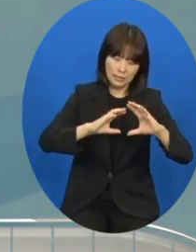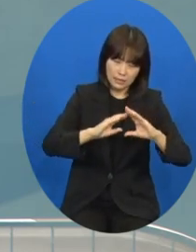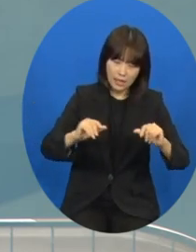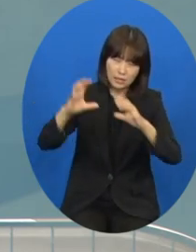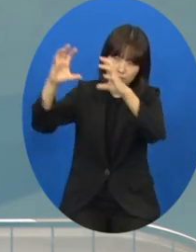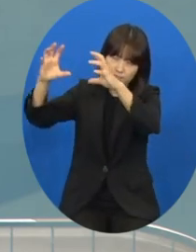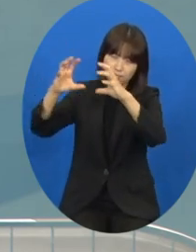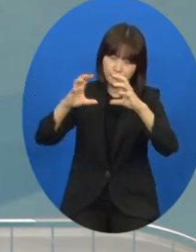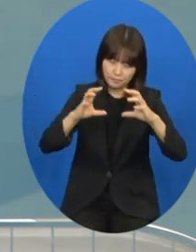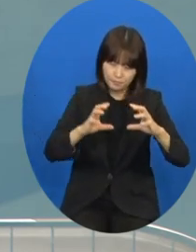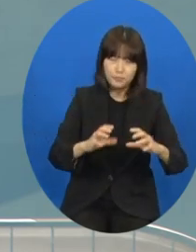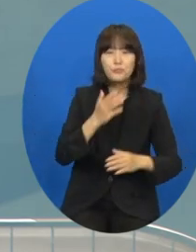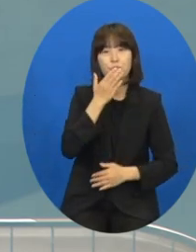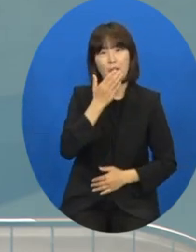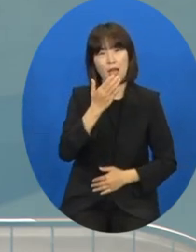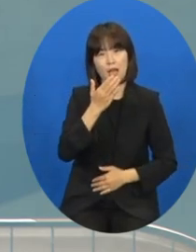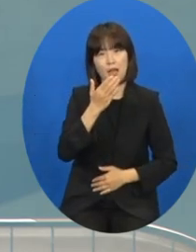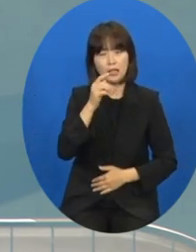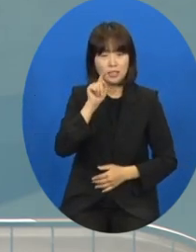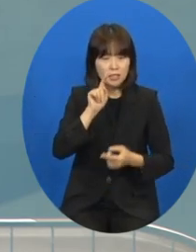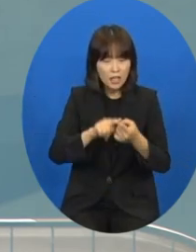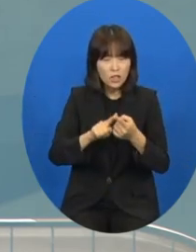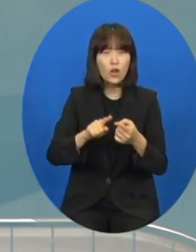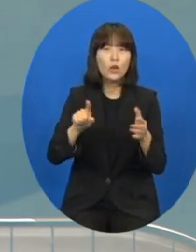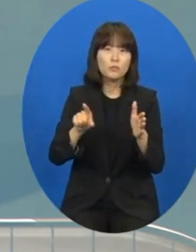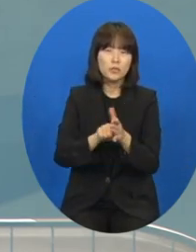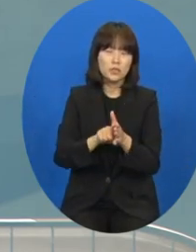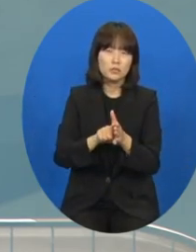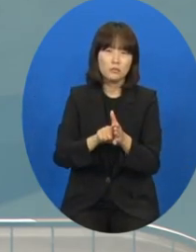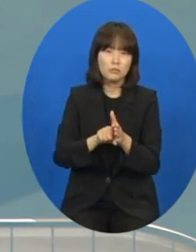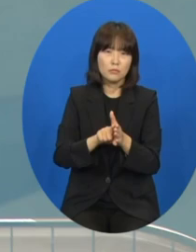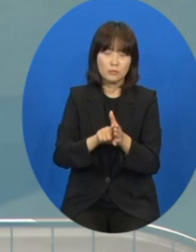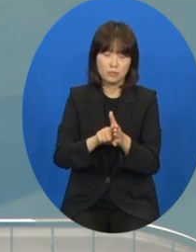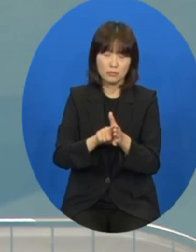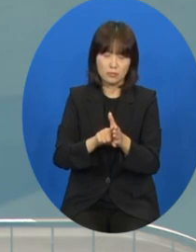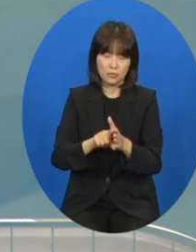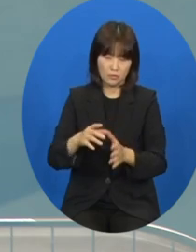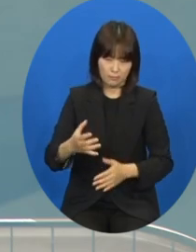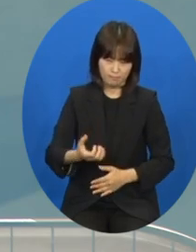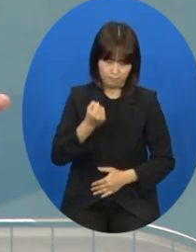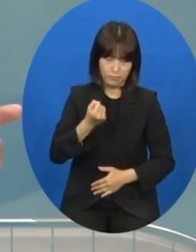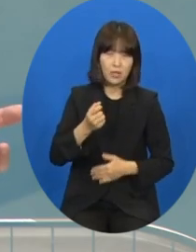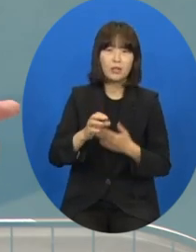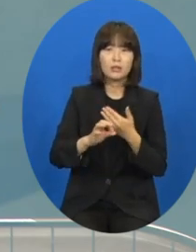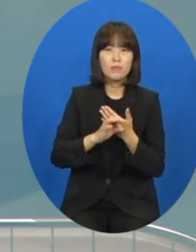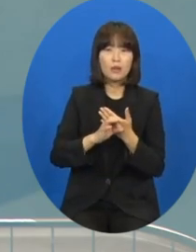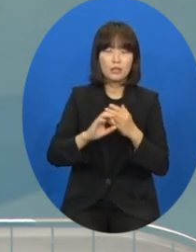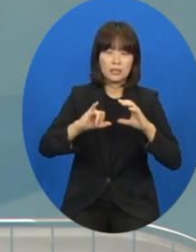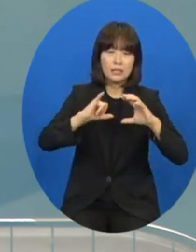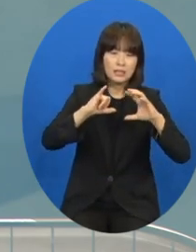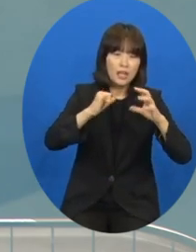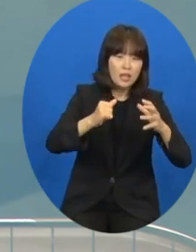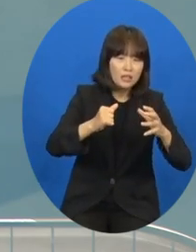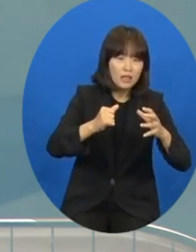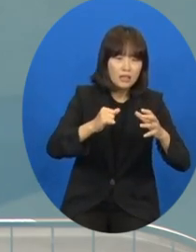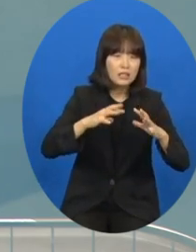있어요. 그것을 믿음으로 취하고 나면 세상에 십자가밖에 자랑할 게